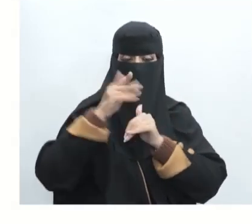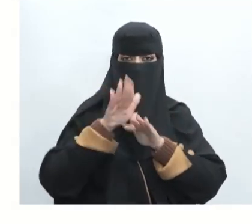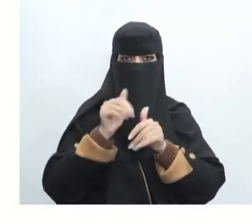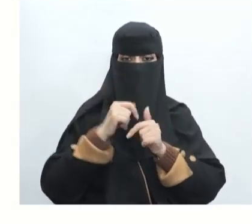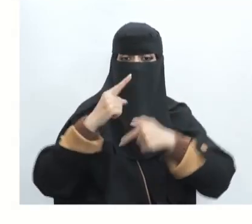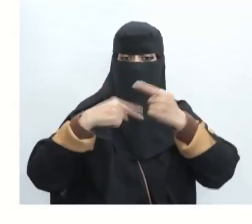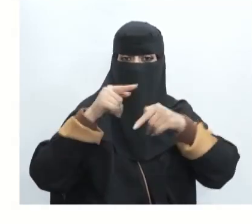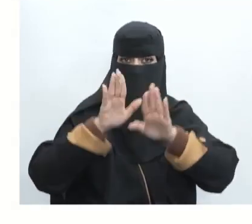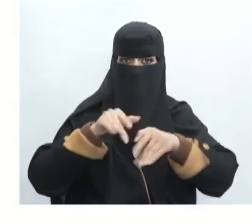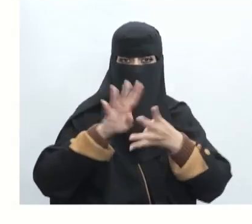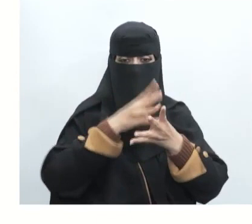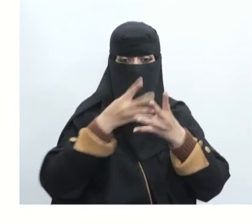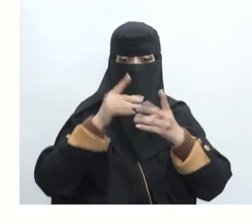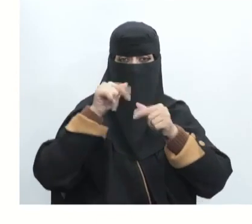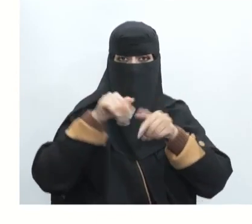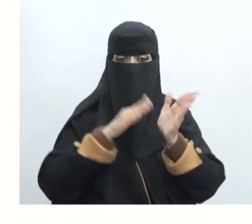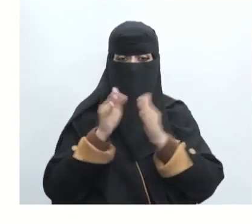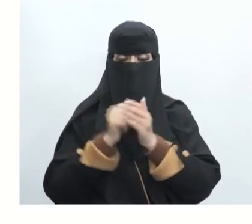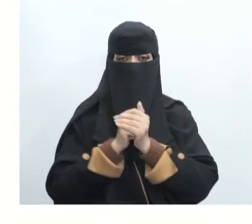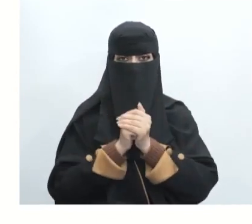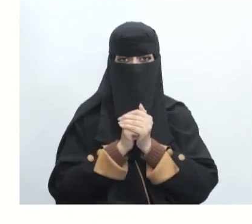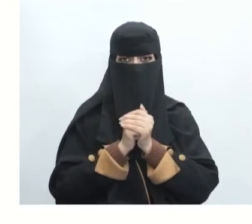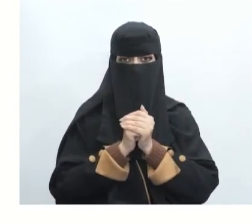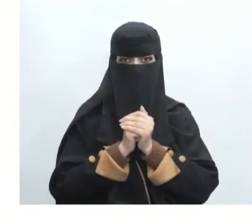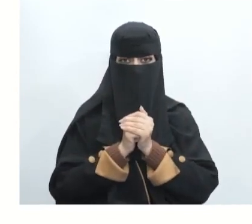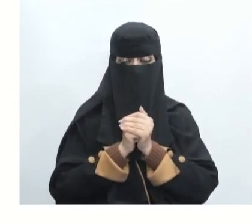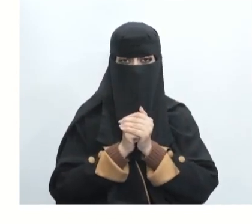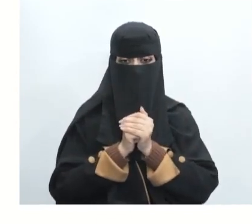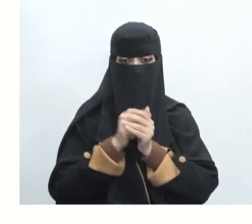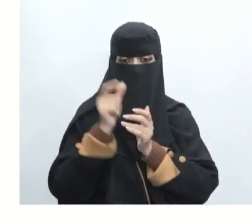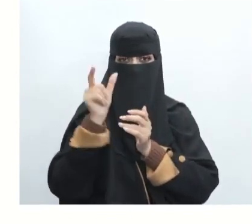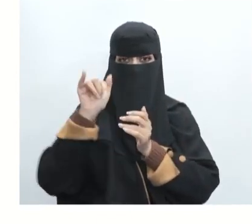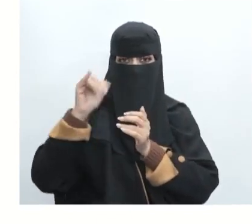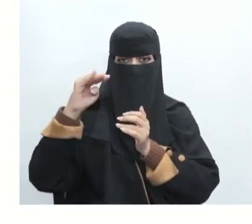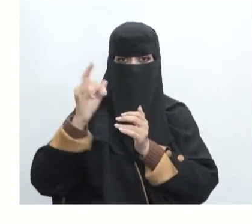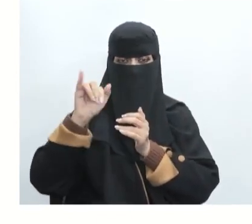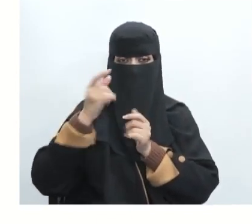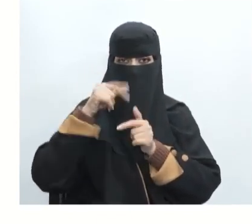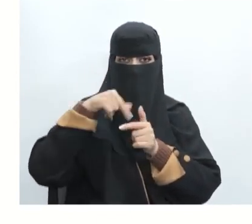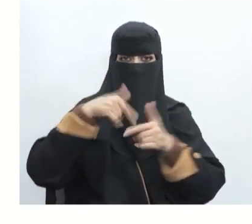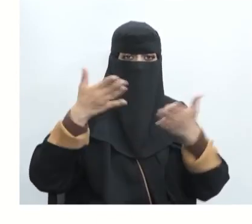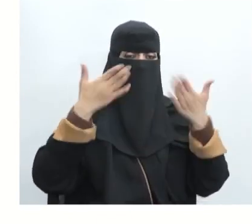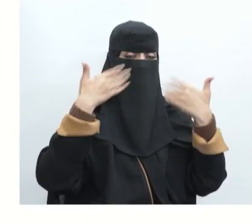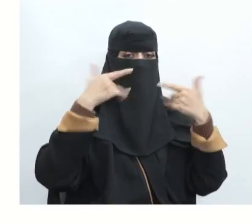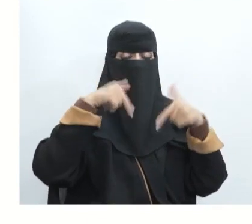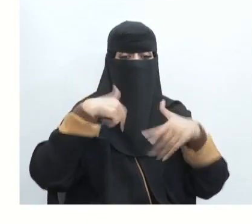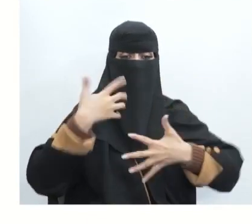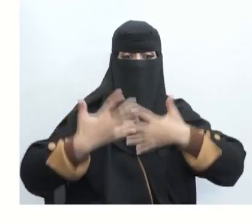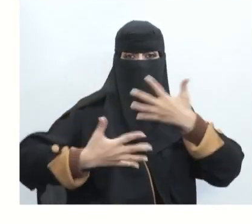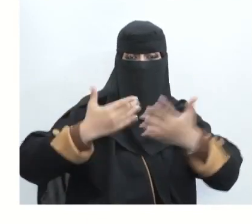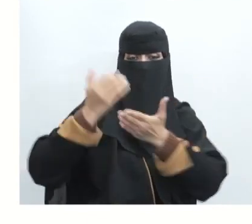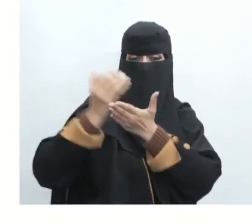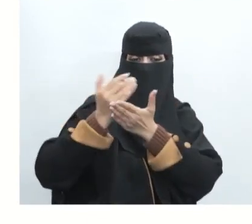كملوا لي الجدول التالي كملوا لي الجدول التالي نيجيريا من حيث المناخ والنشاط